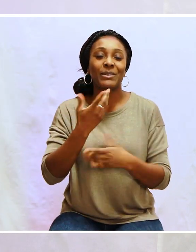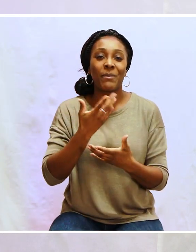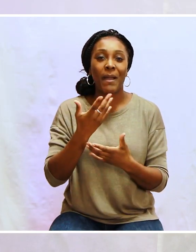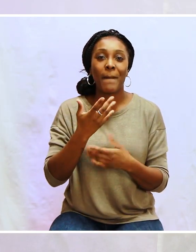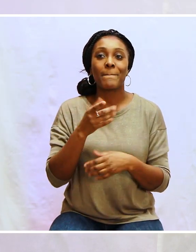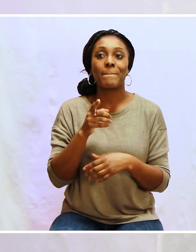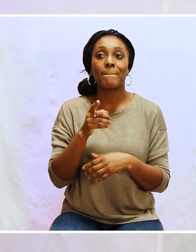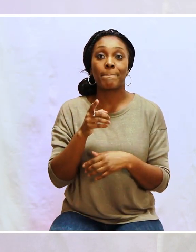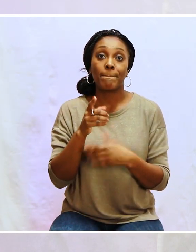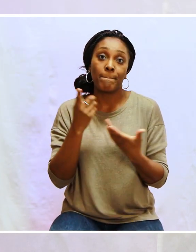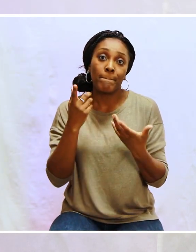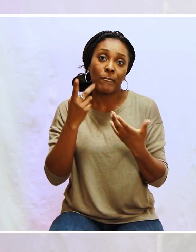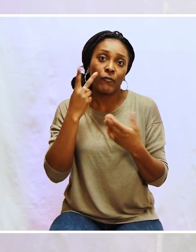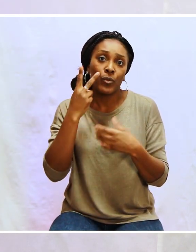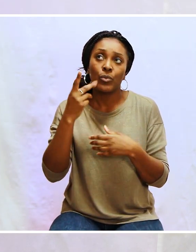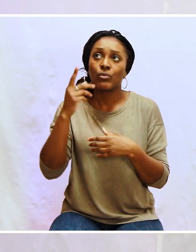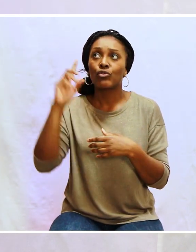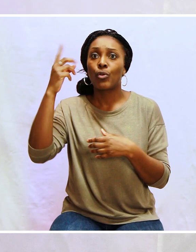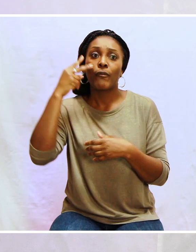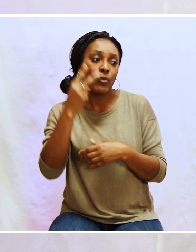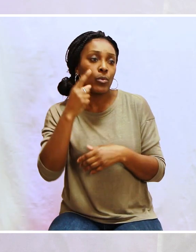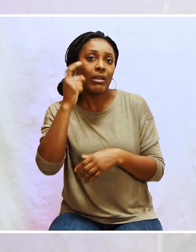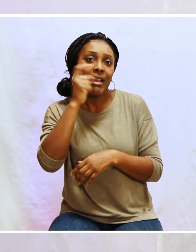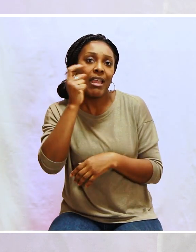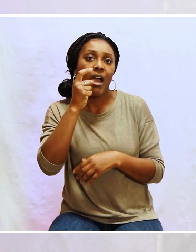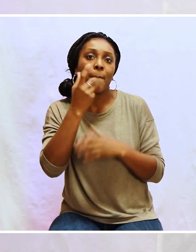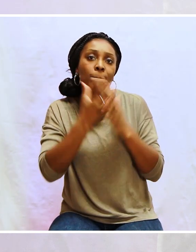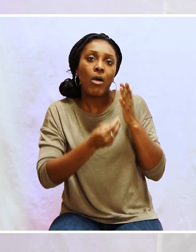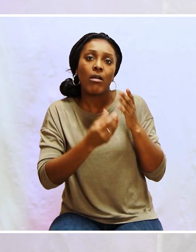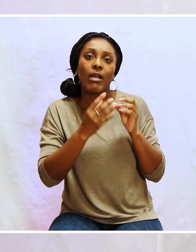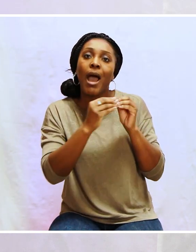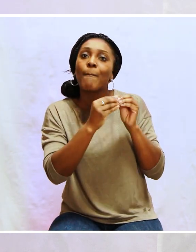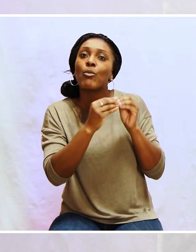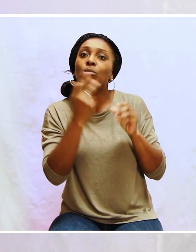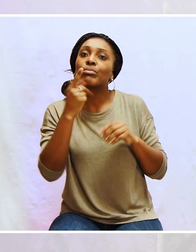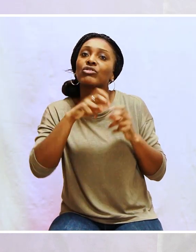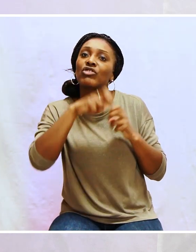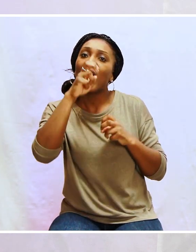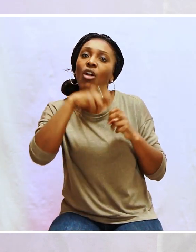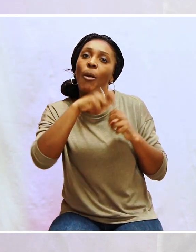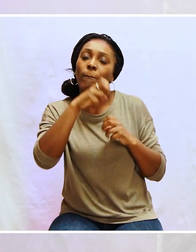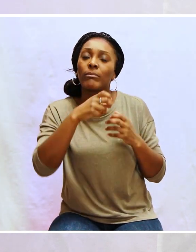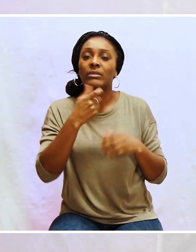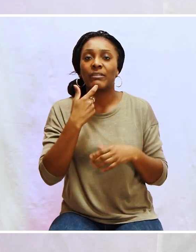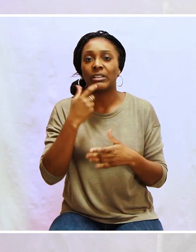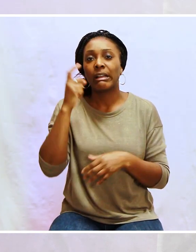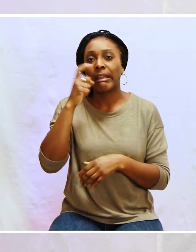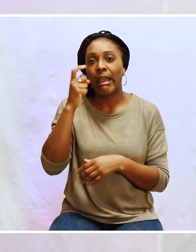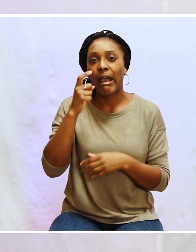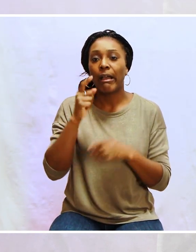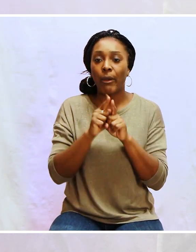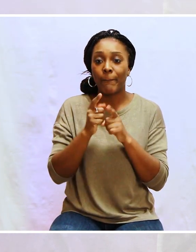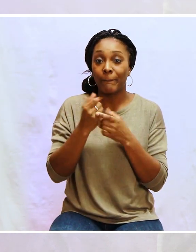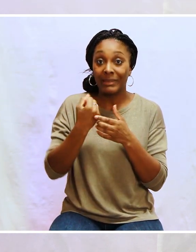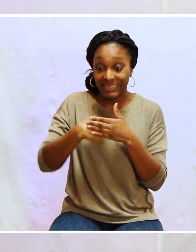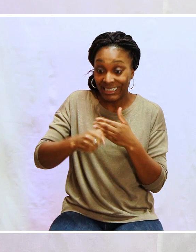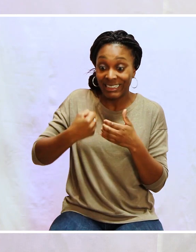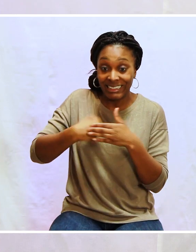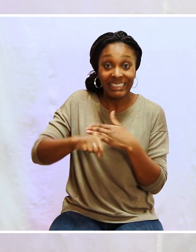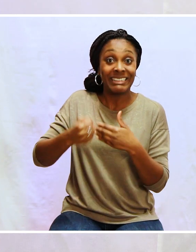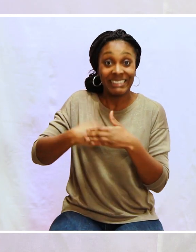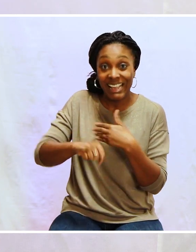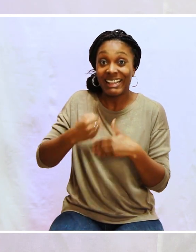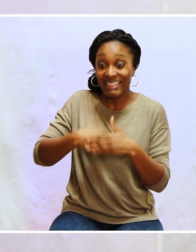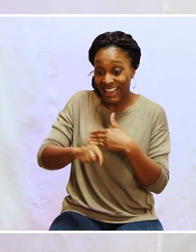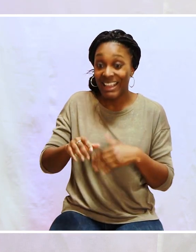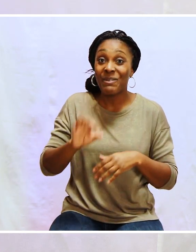que Léa manquait d'amour, n'avait pas l'amour de Jacob, et elle est devenue quelqu'un qui a pu produire des enfants, donner des